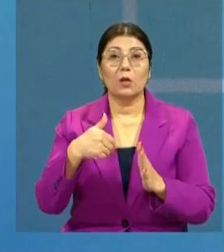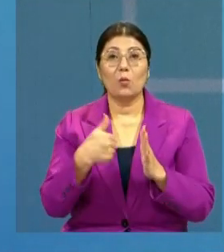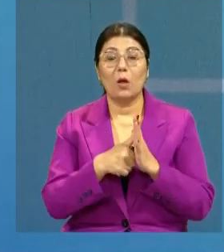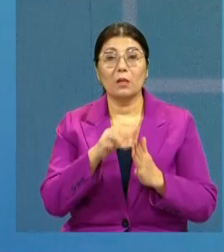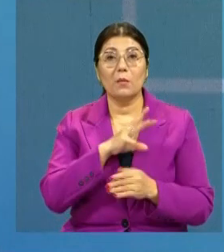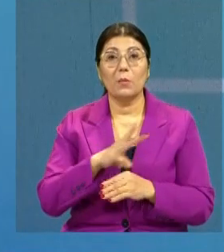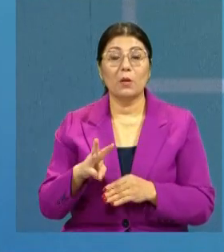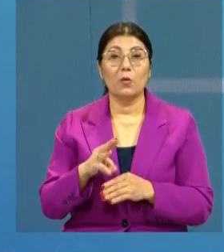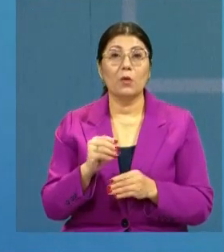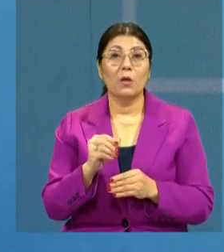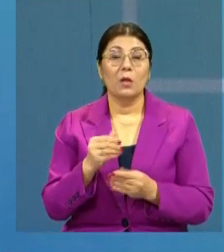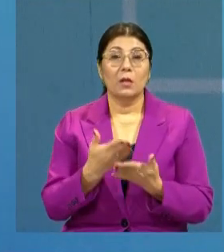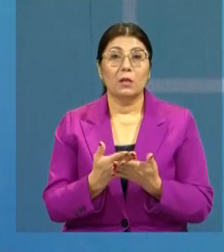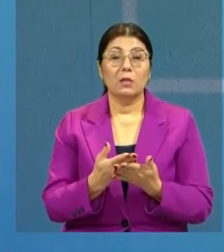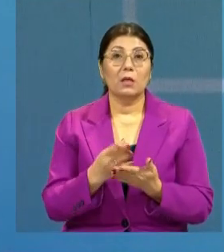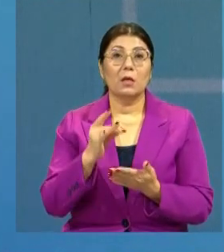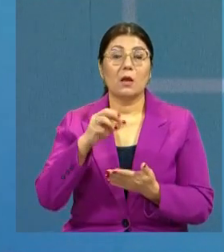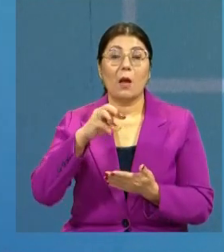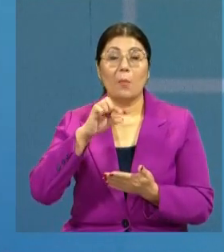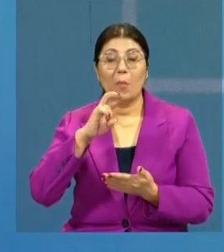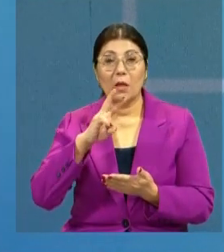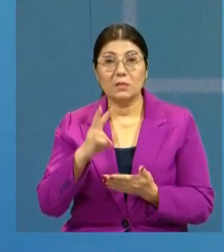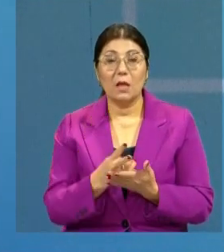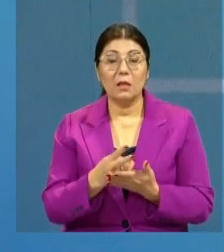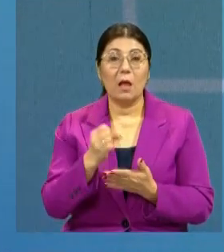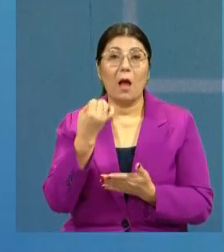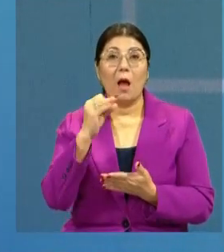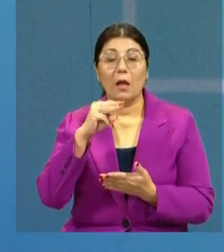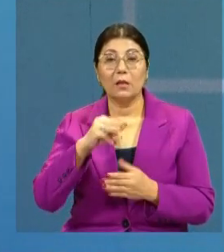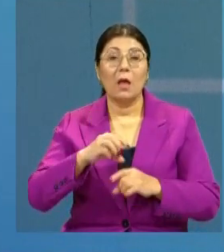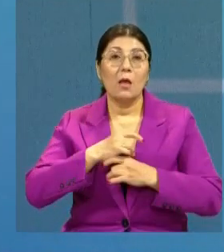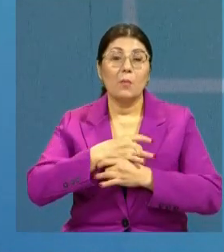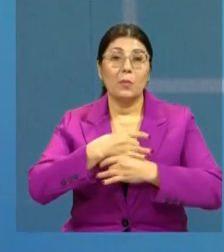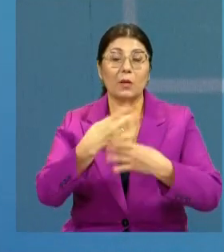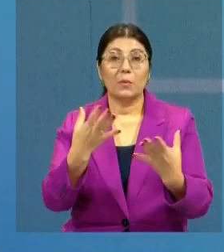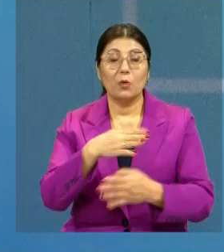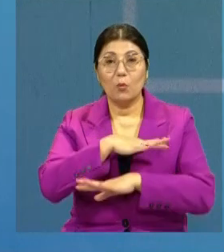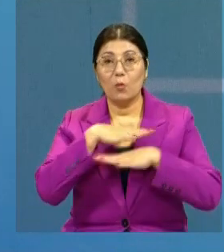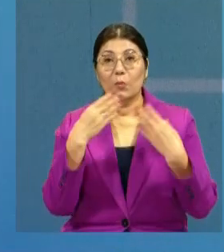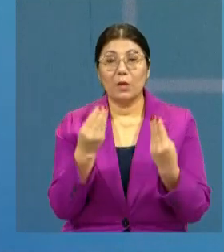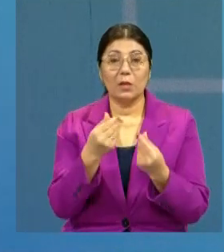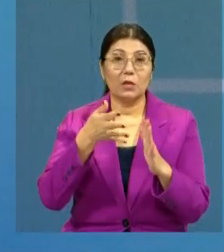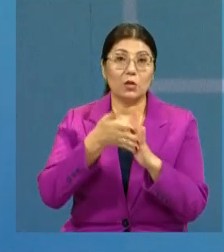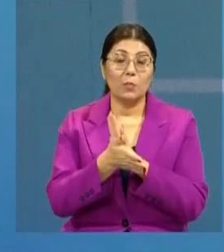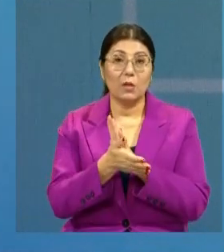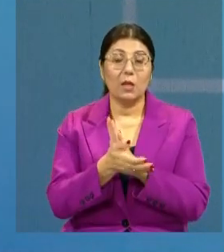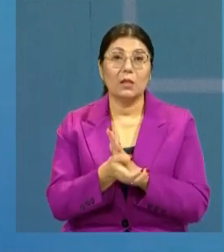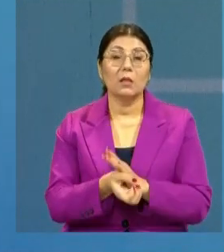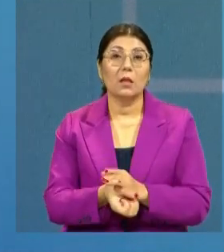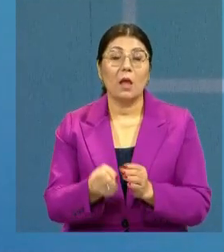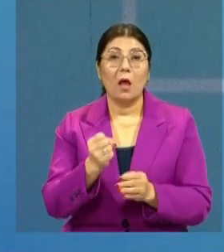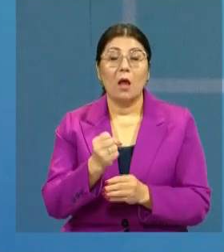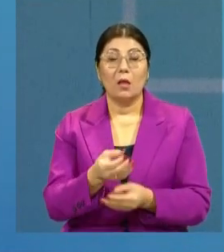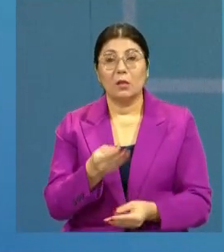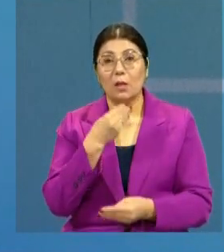мәселен. Ол бірден бөлек Рамазан Құрбан айт кездерінде де миллиондаған қаражатқа біз жаңағындай ауызашарлар ұйымдастырдық,